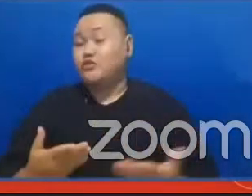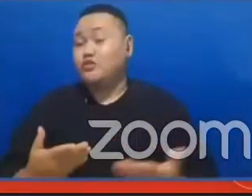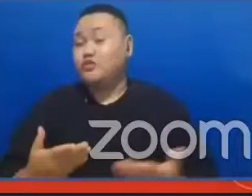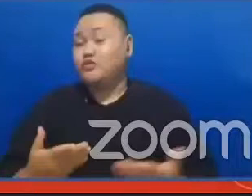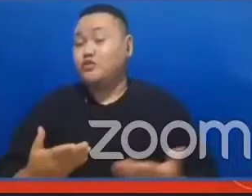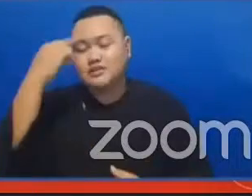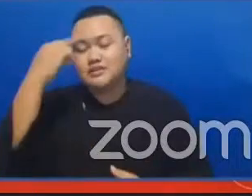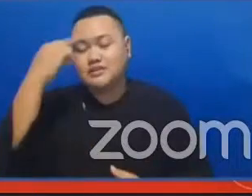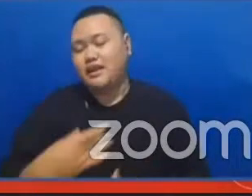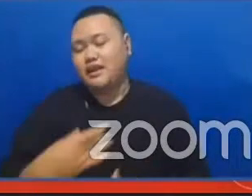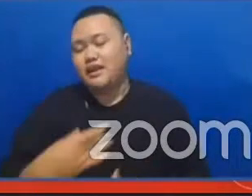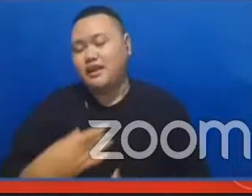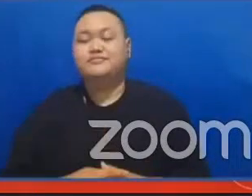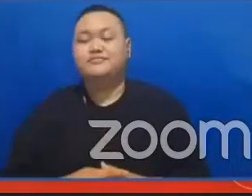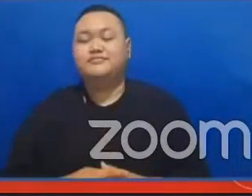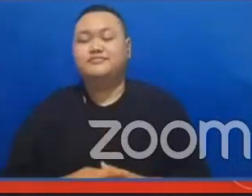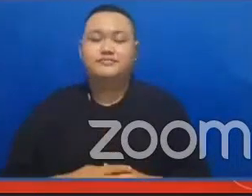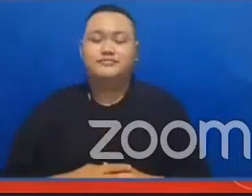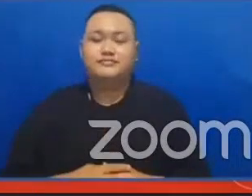pembelajarannya. Nah,